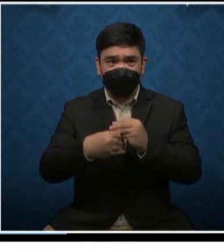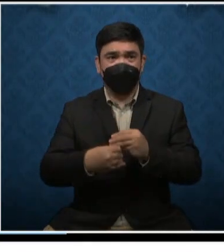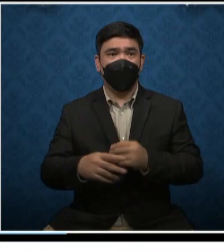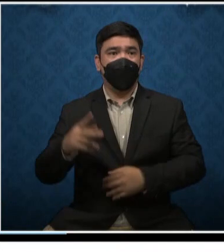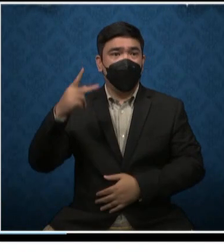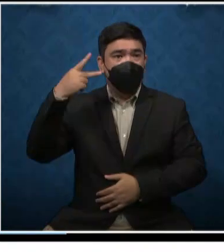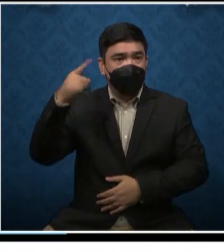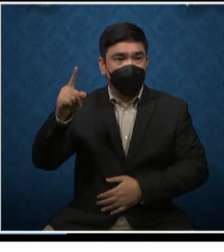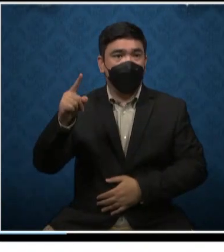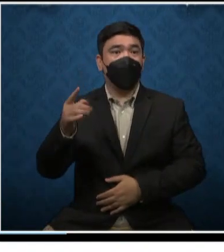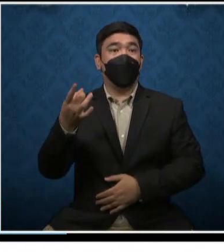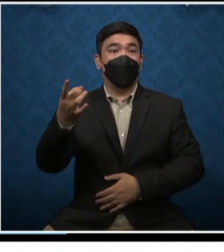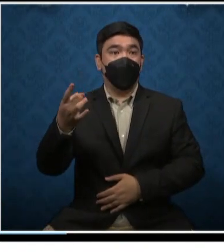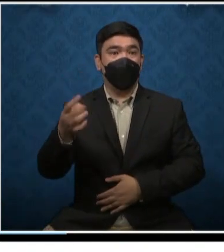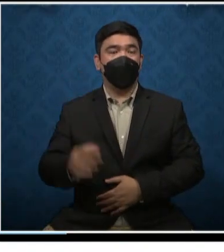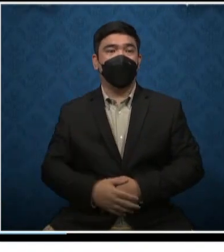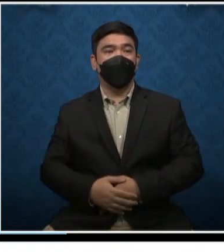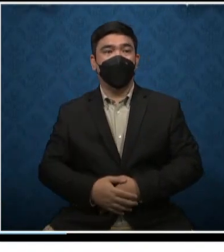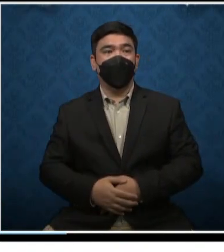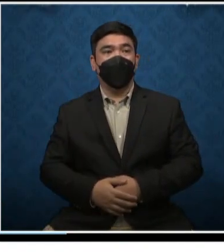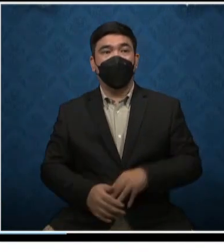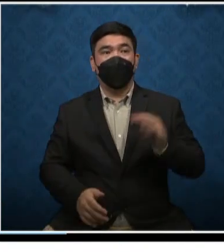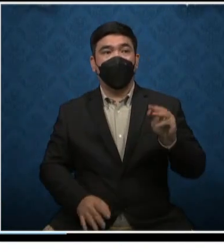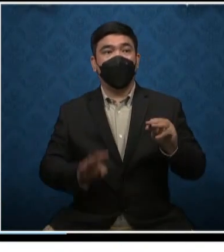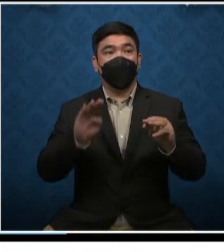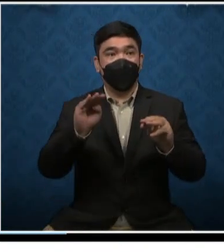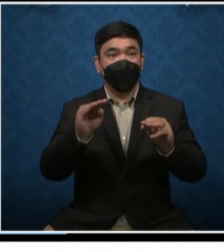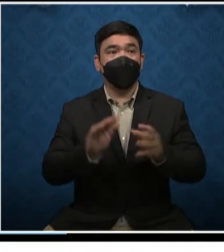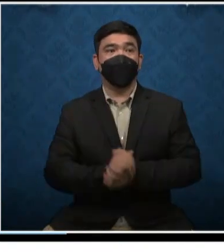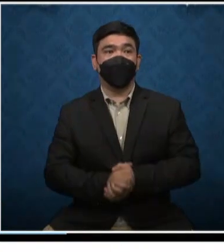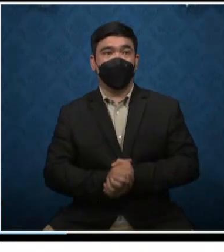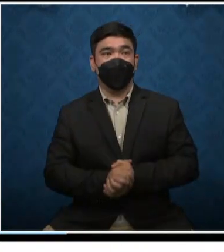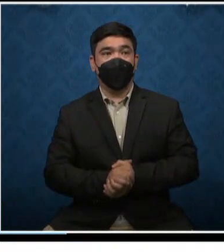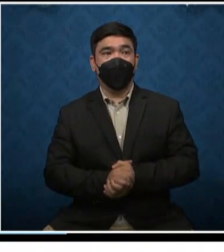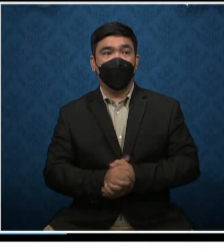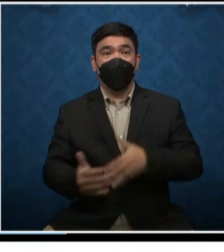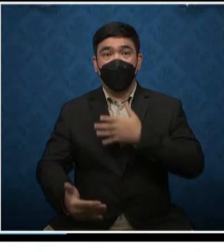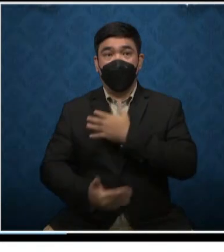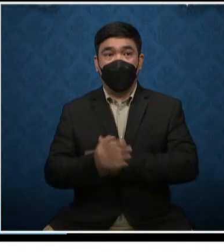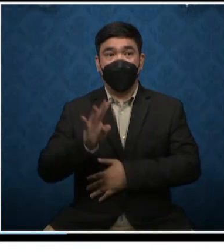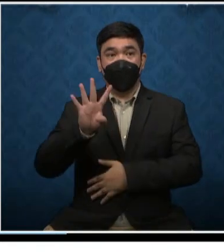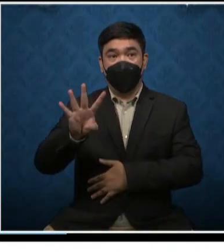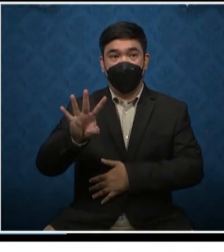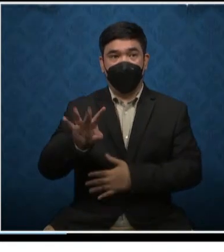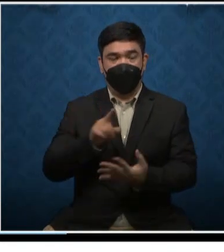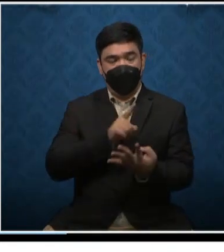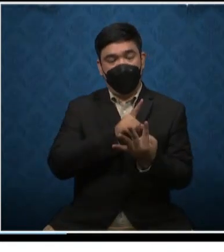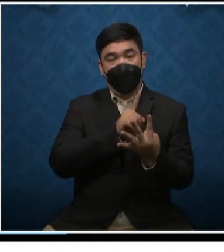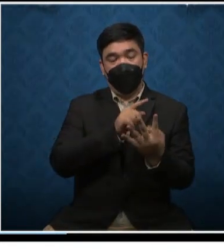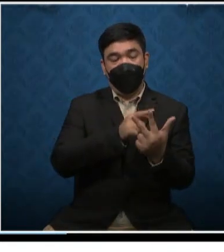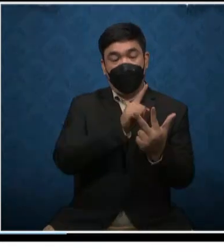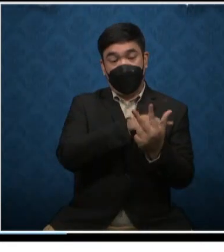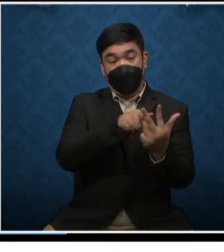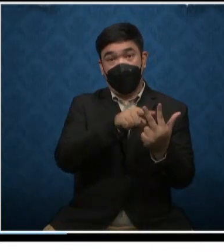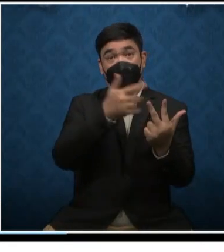ชน์ให้กับผู้ประกันตนตามมาตรา40เป็นทางเลือกที่4อีกทางเลือกหนึ่